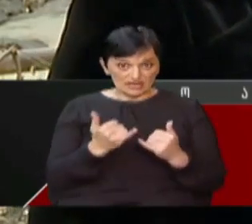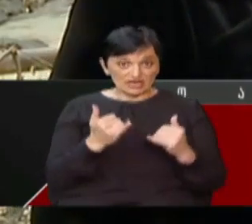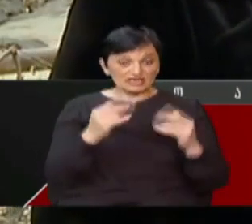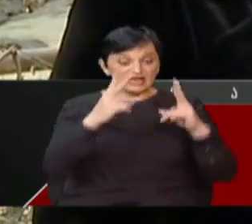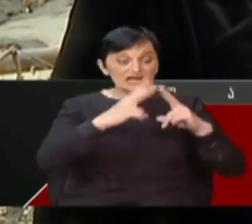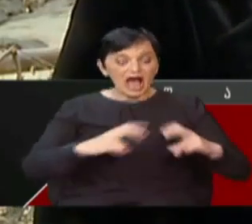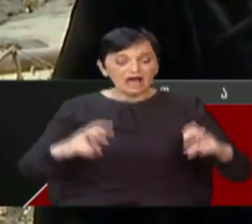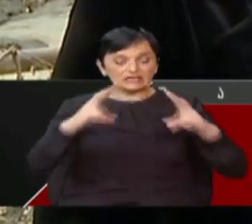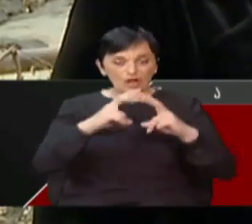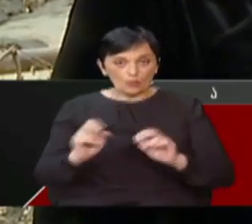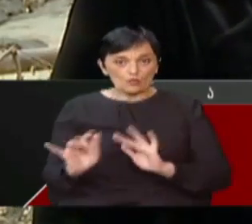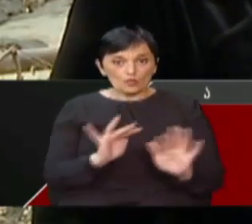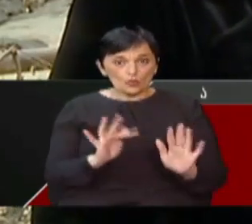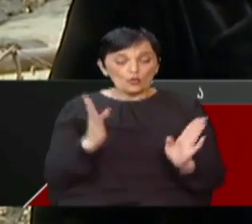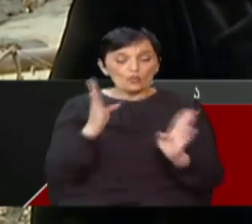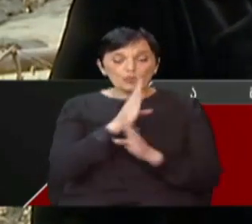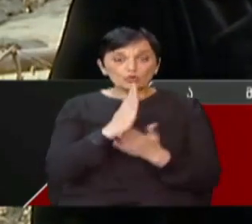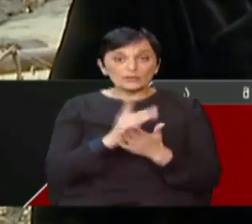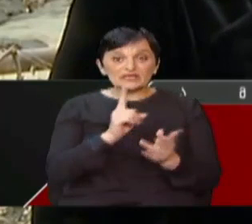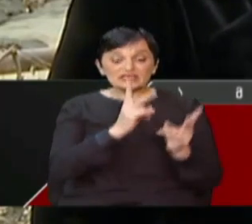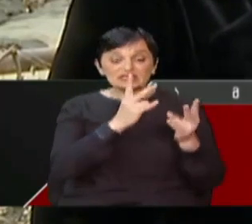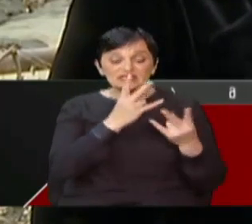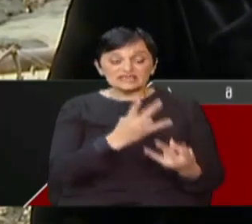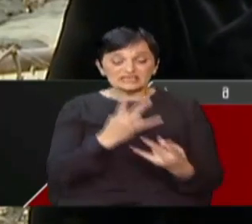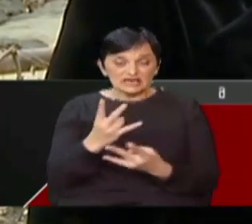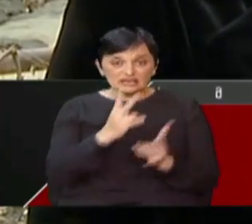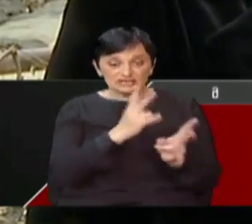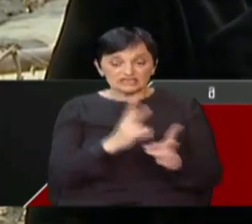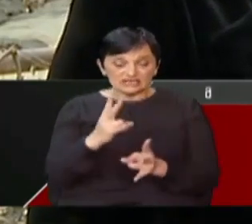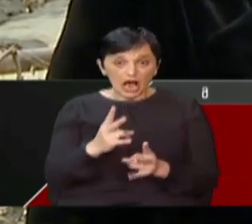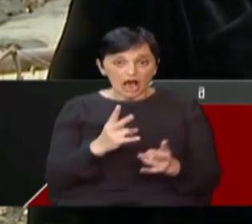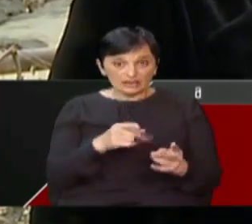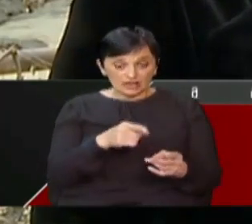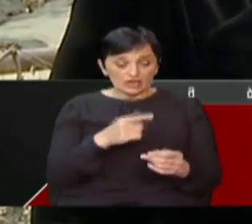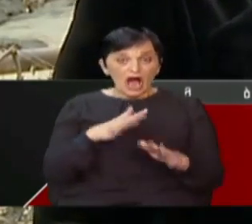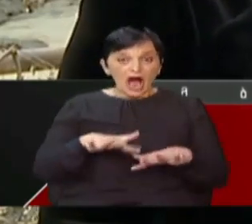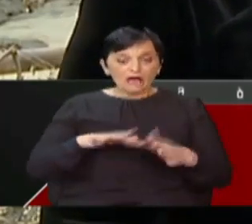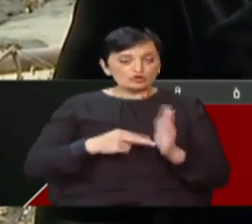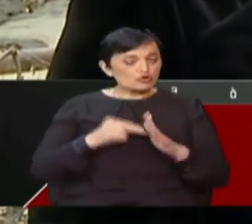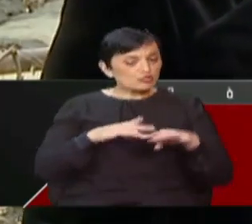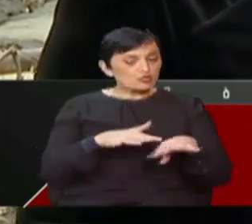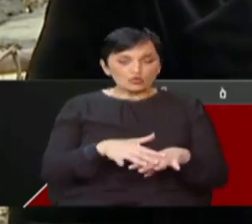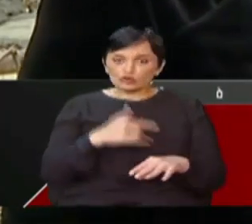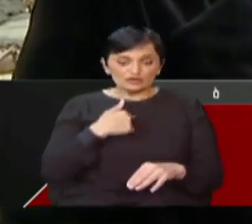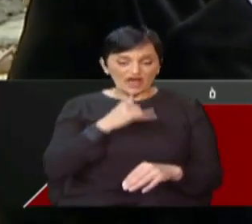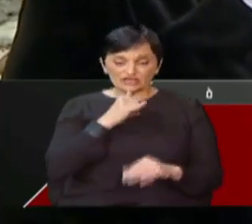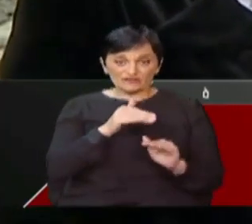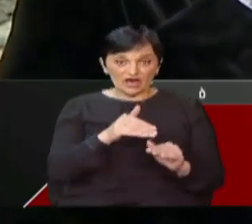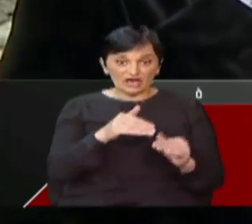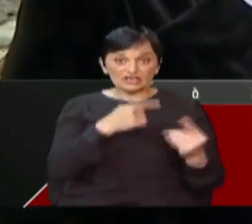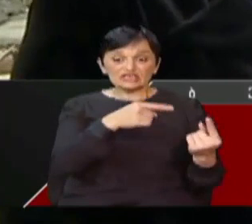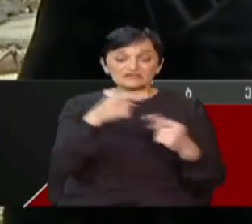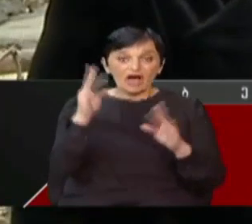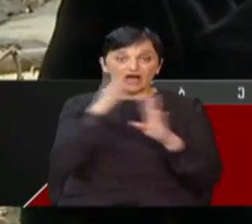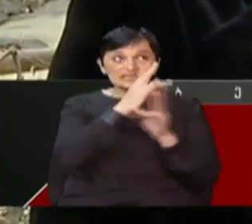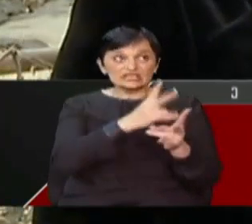გადამოწმება. ბუნებრივია, ეხლა რაც შეეხება ზიანის და ზარალის ანაზღაურებას, ჩვენ ადგილობრივი ბიუჯეტით ვერ შეწდებით და როგორც სხვა სტიქიების